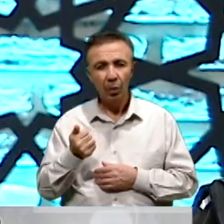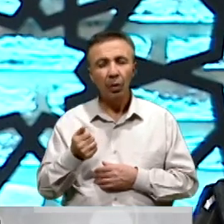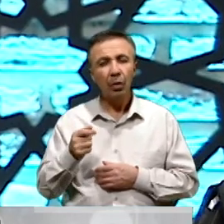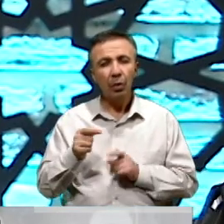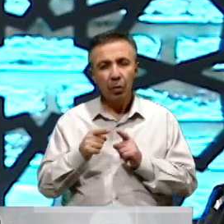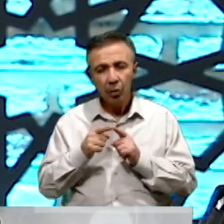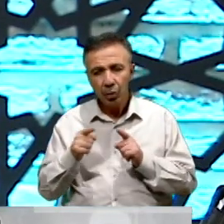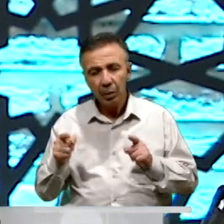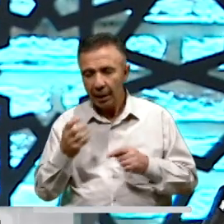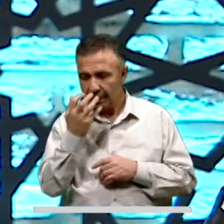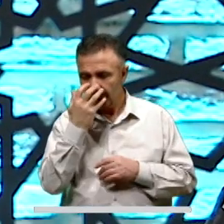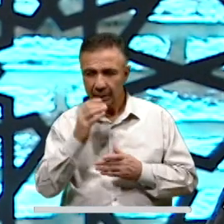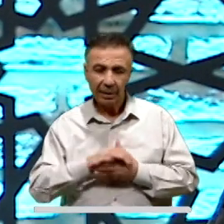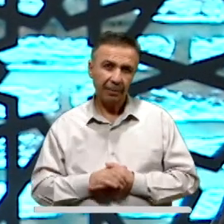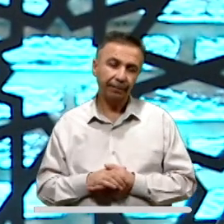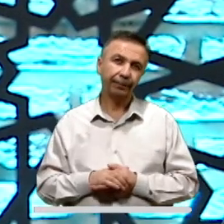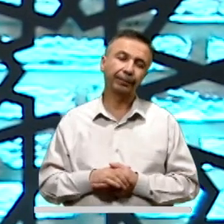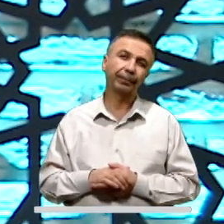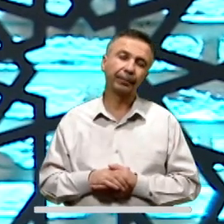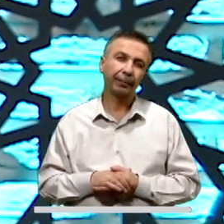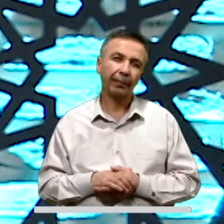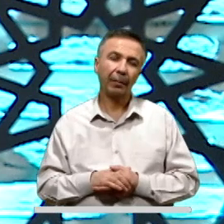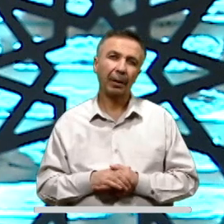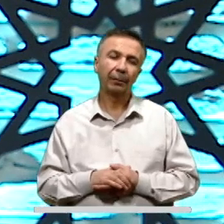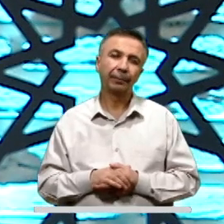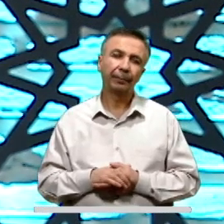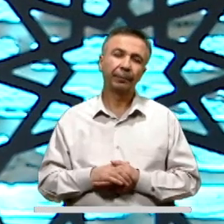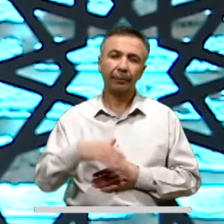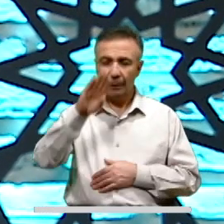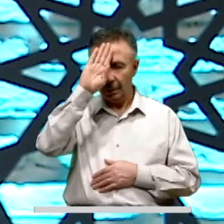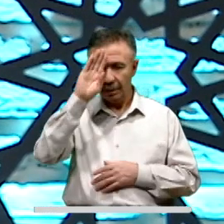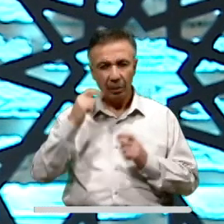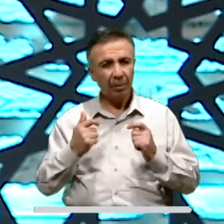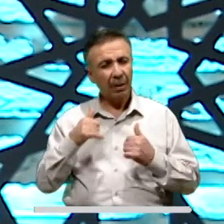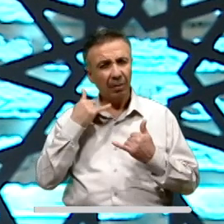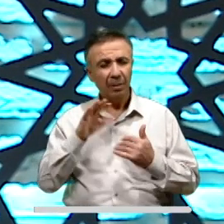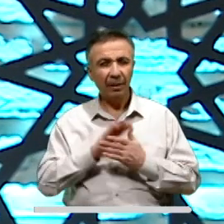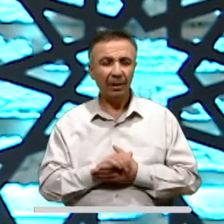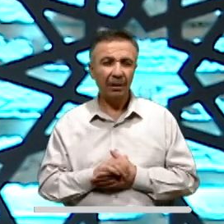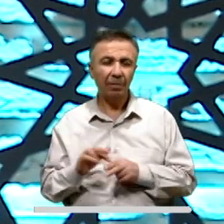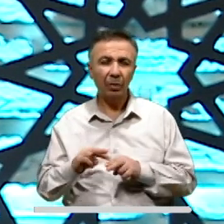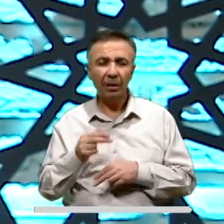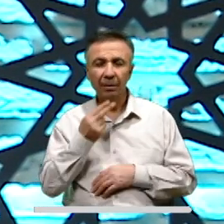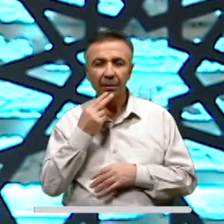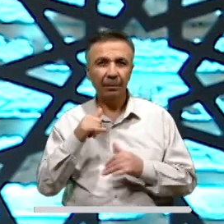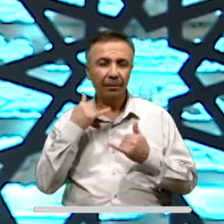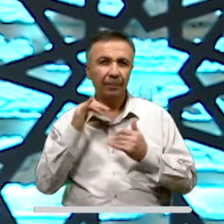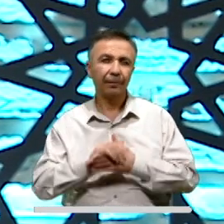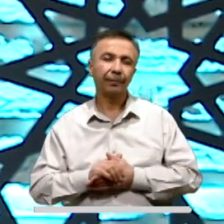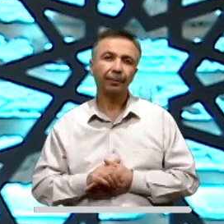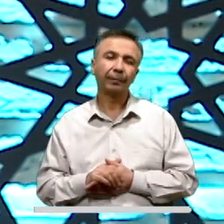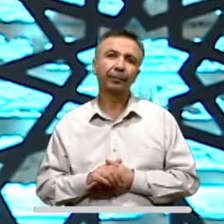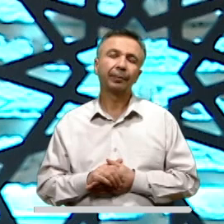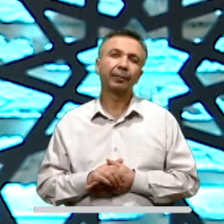hocam. Yani her halükarda beklemesi lazım. Evet. Peki. İstanbul'dan bir telefonumuz var. Mükerrem Hanım telefon attığımızda.